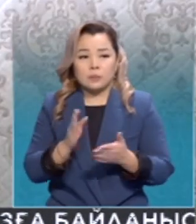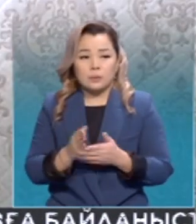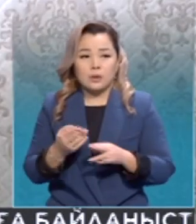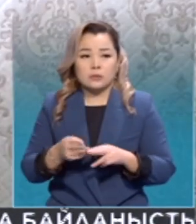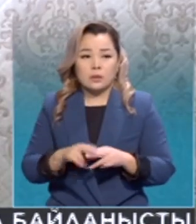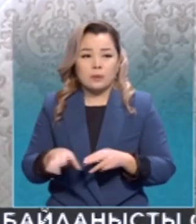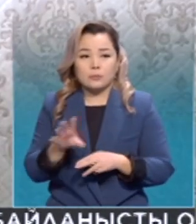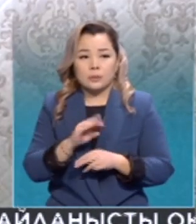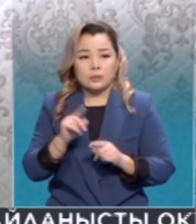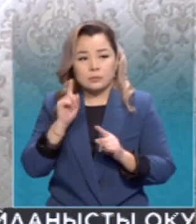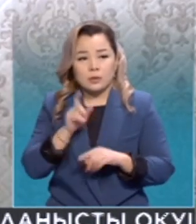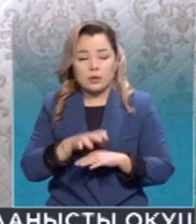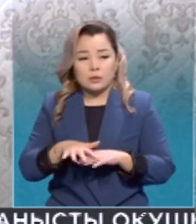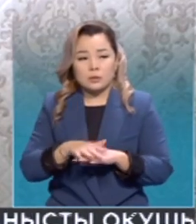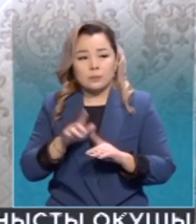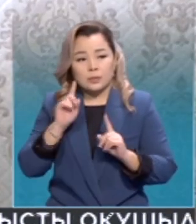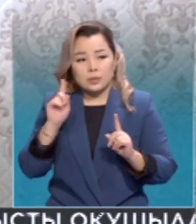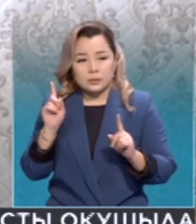қойдым, бүкіл халық біледі.